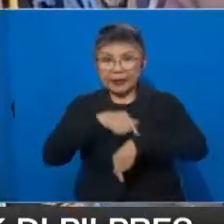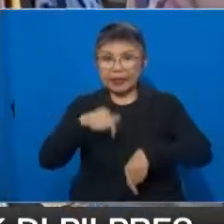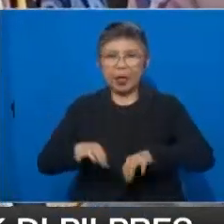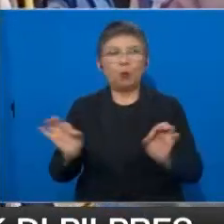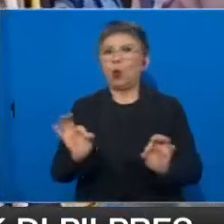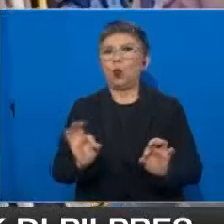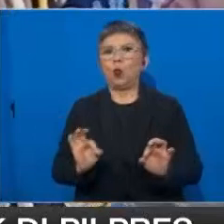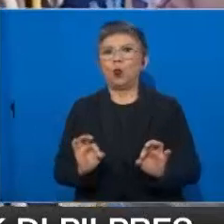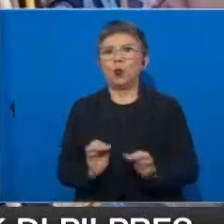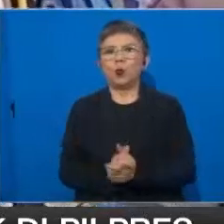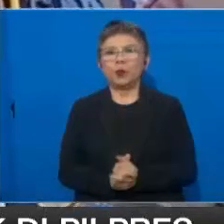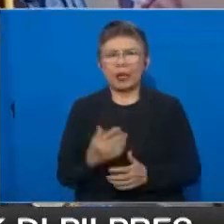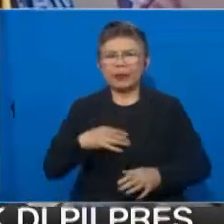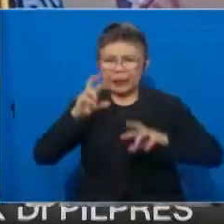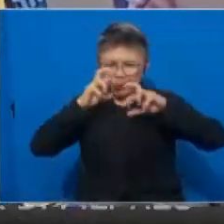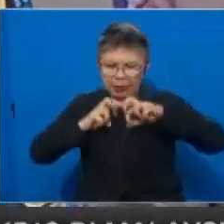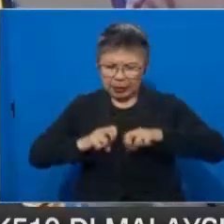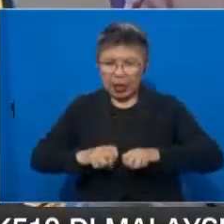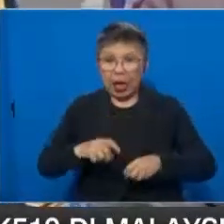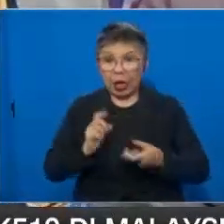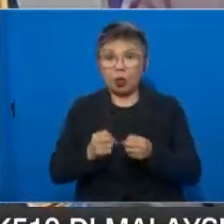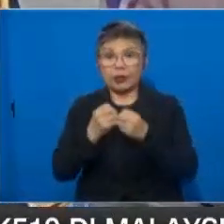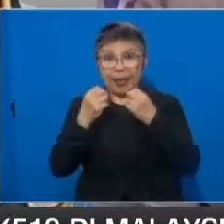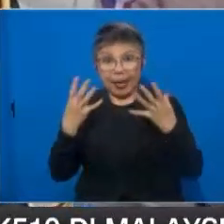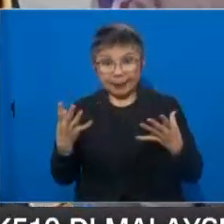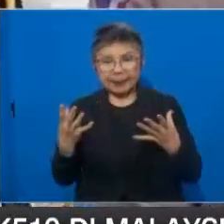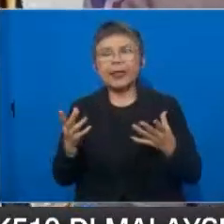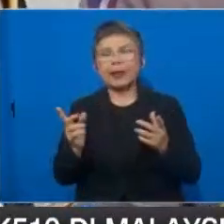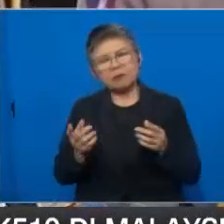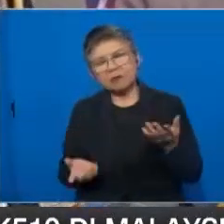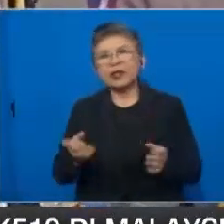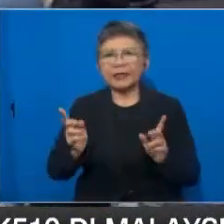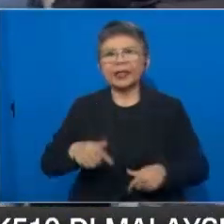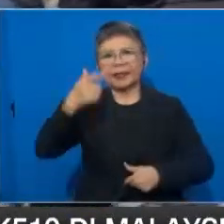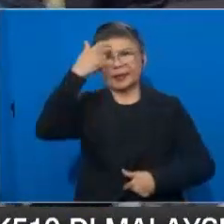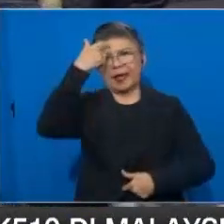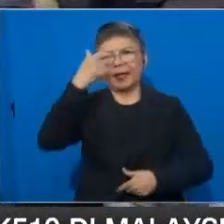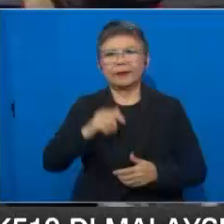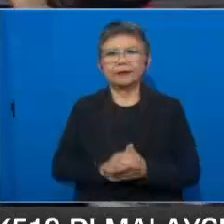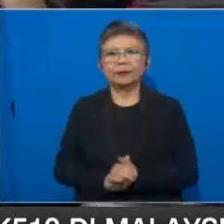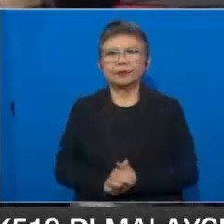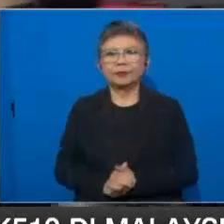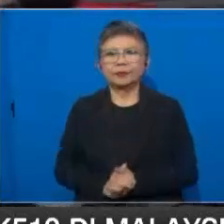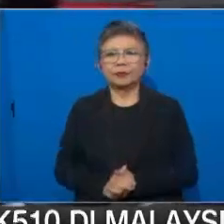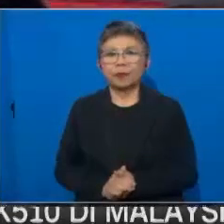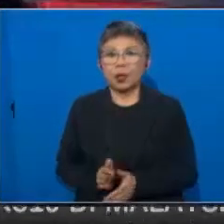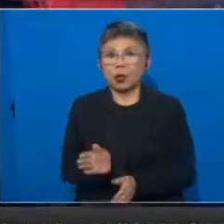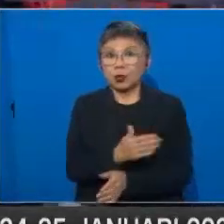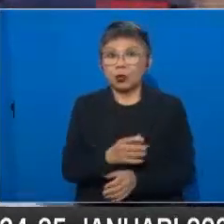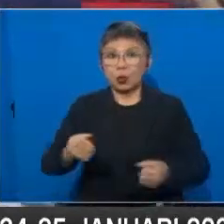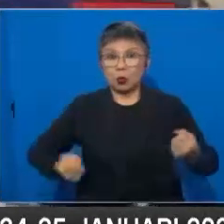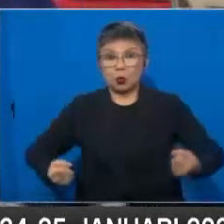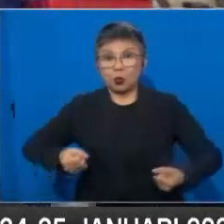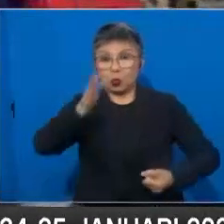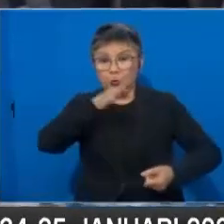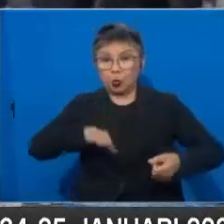masih dalam lidik. Apabila sudah dinaikkan sidik, bisa dijadikan tersangka. Sebelumnya, sebuah truk bermuatan